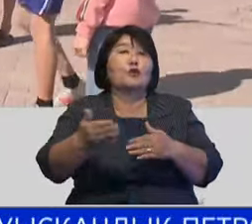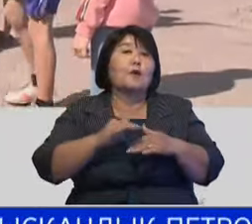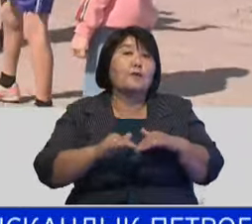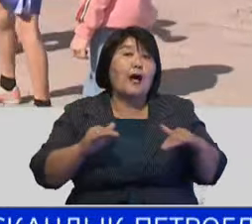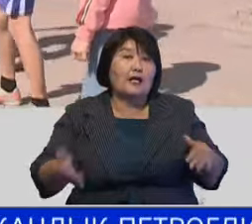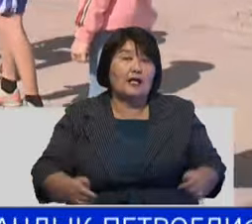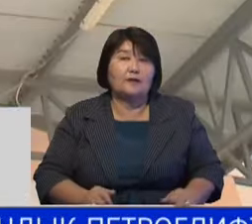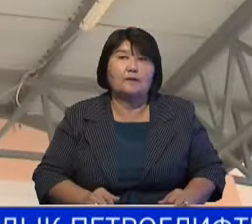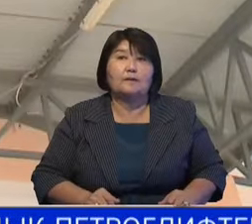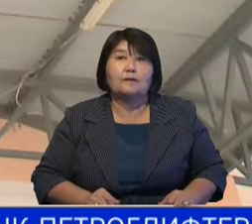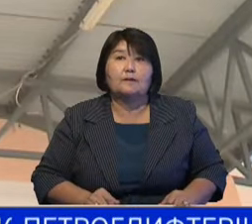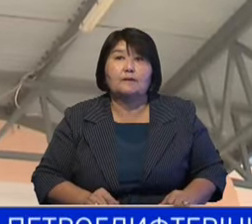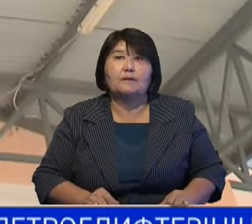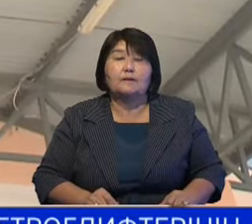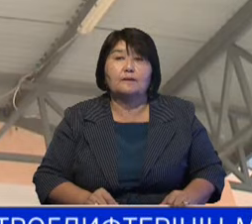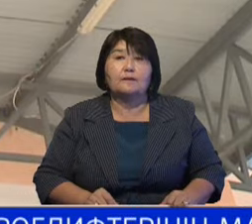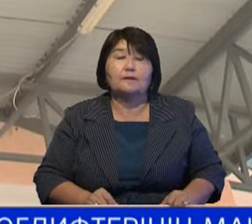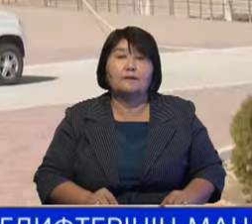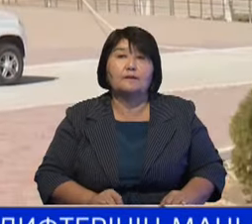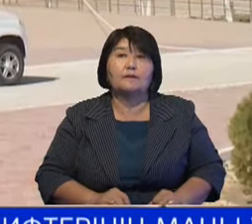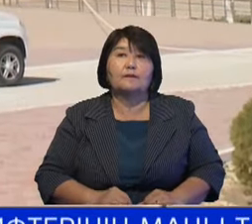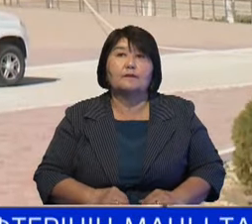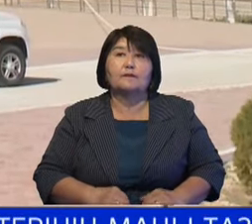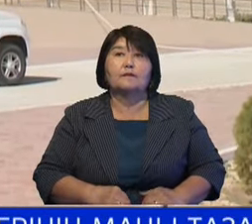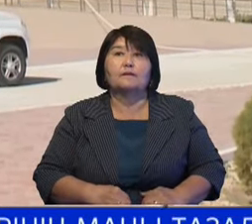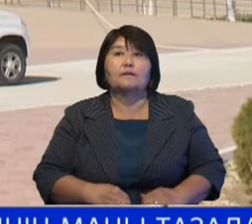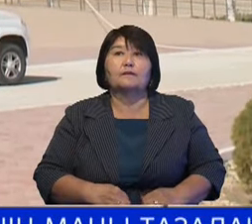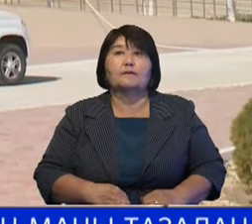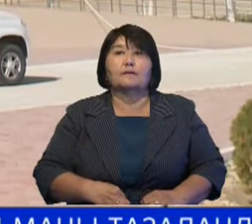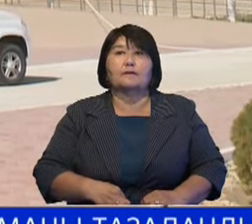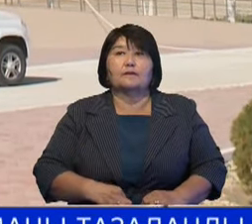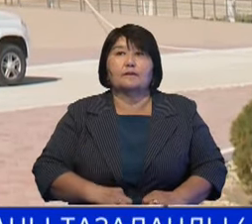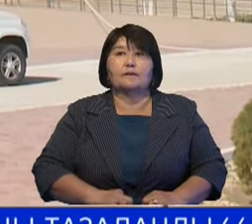Дәулет Сағит, Рамазан Жүсіпбек, Еркеулан Шаукенбаев, Қызылорда телеарнасы, Арал ауданынан.